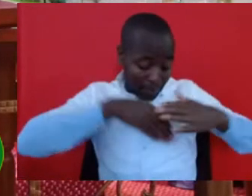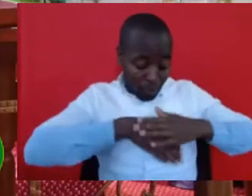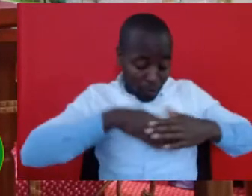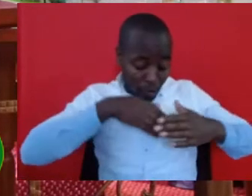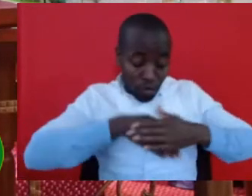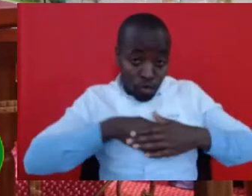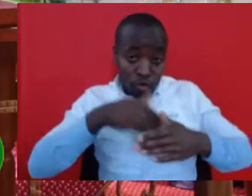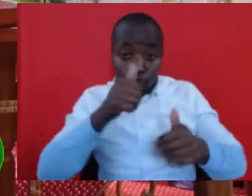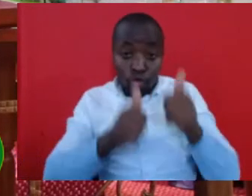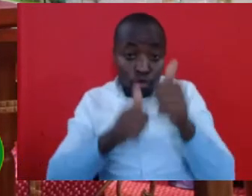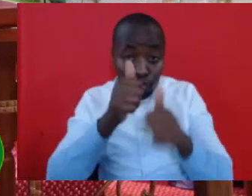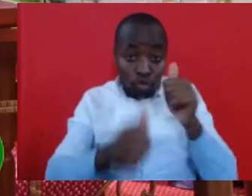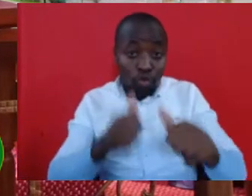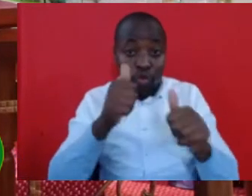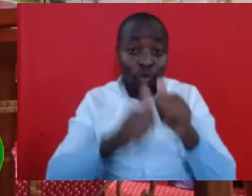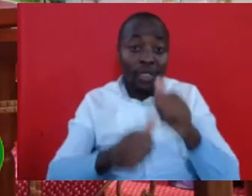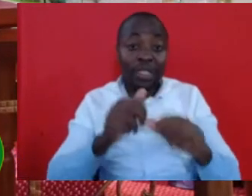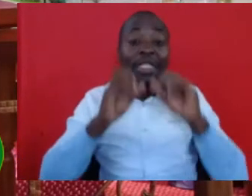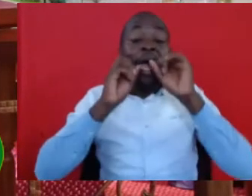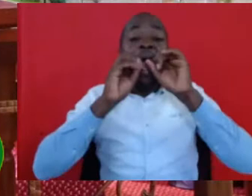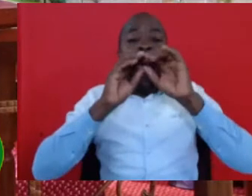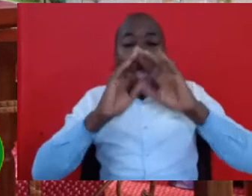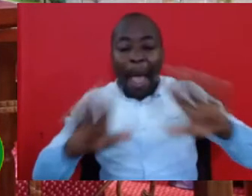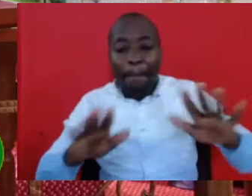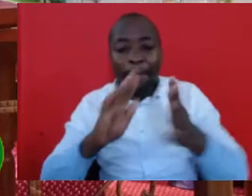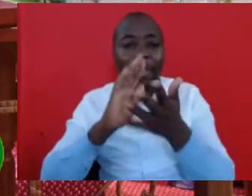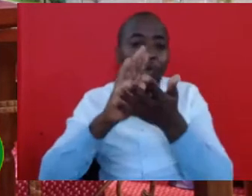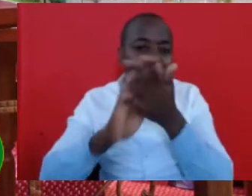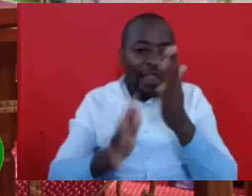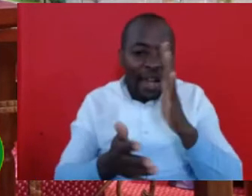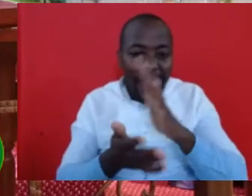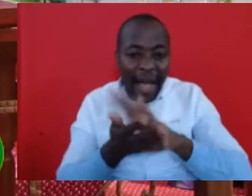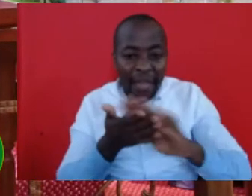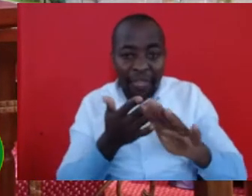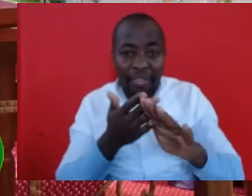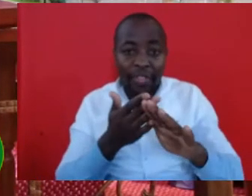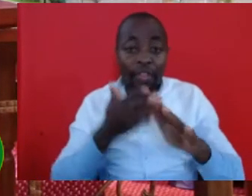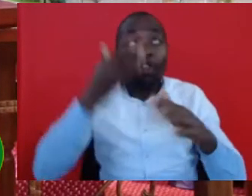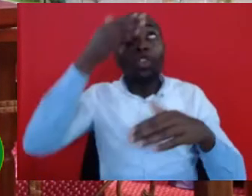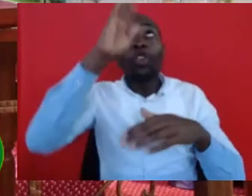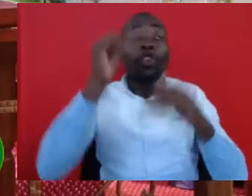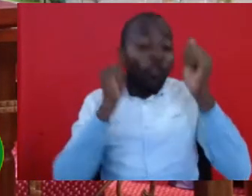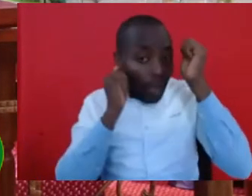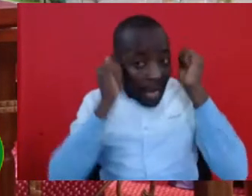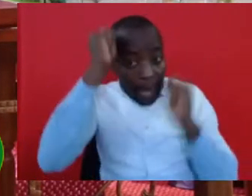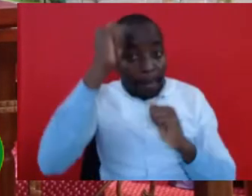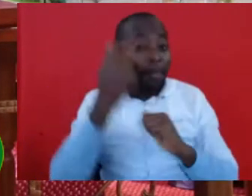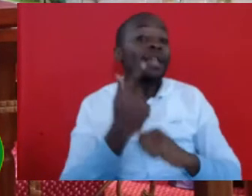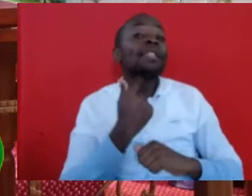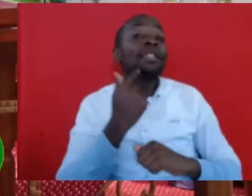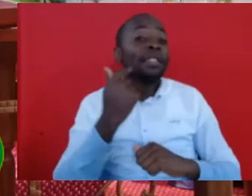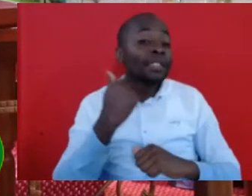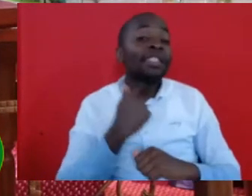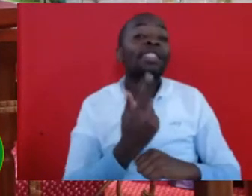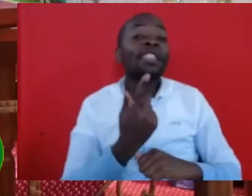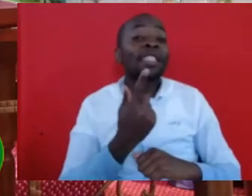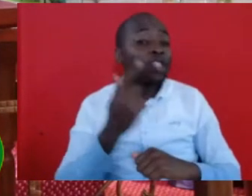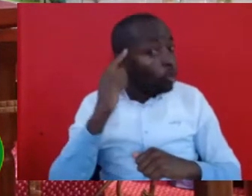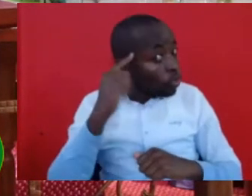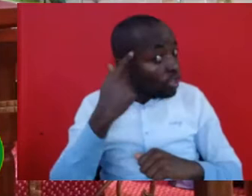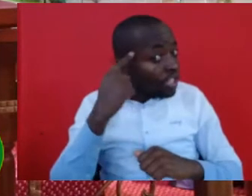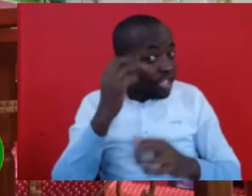uliotoboka. Mwenyezi Mungu wa majeshi asema hivi, fikirini kama mnafanya